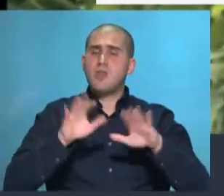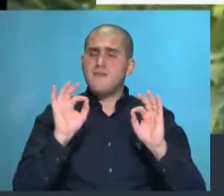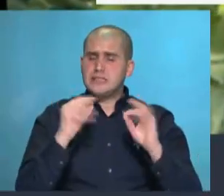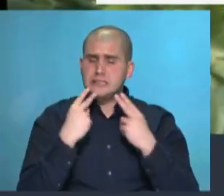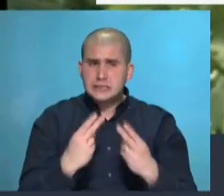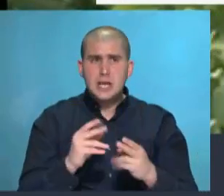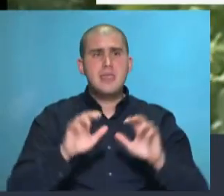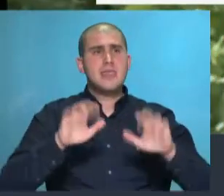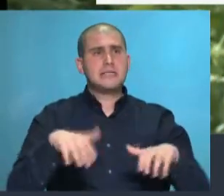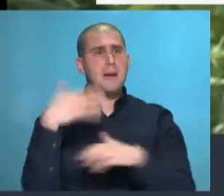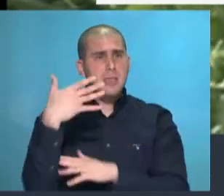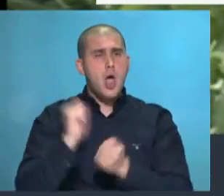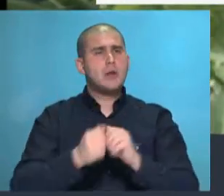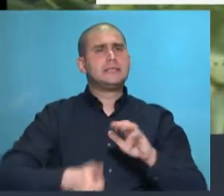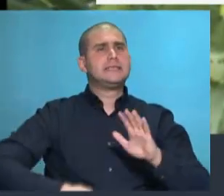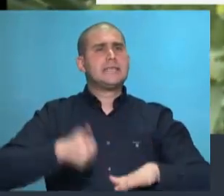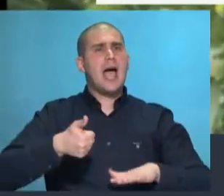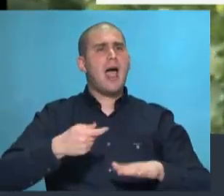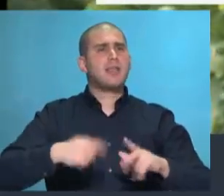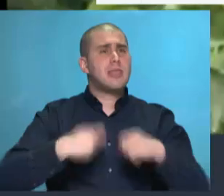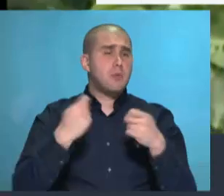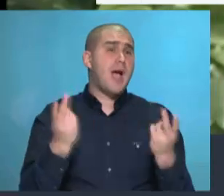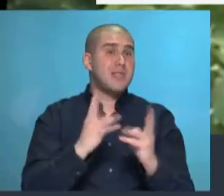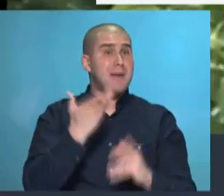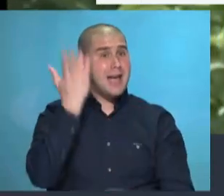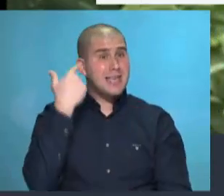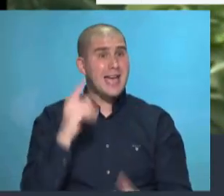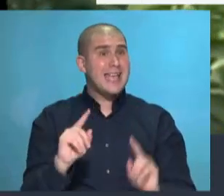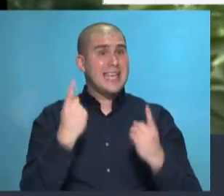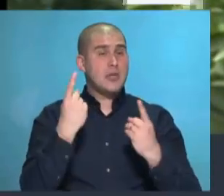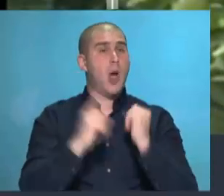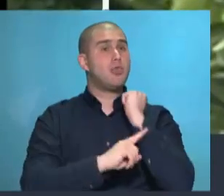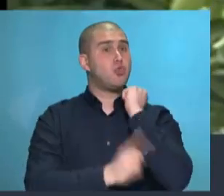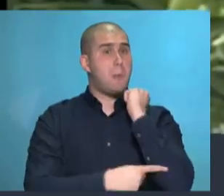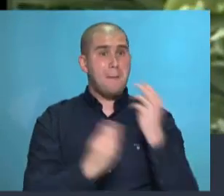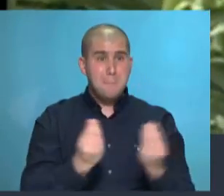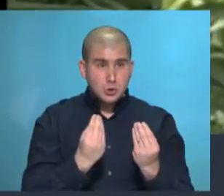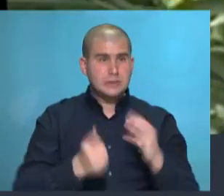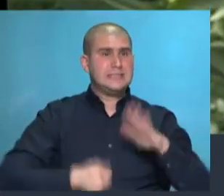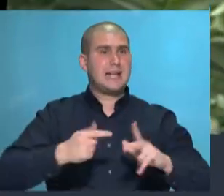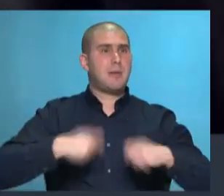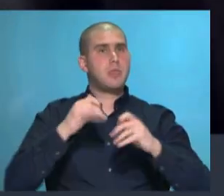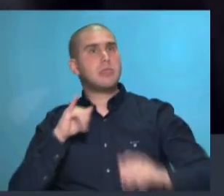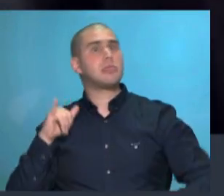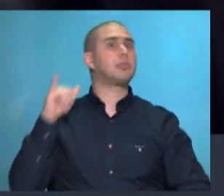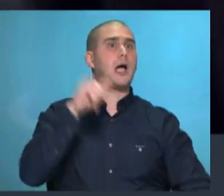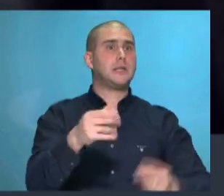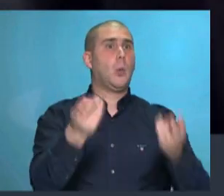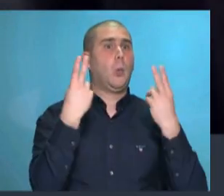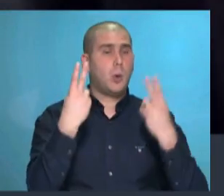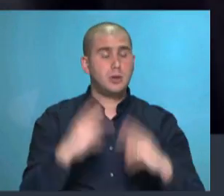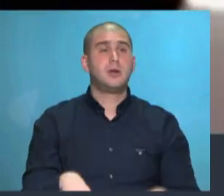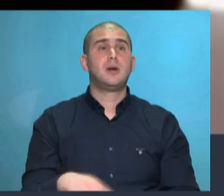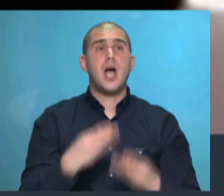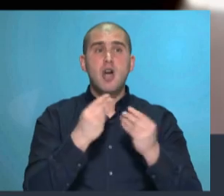נשיא המדינה, לא שרת התרבות. כמובן שאם היה איזה אירוע בדובאי, זה שרת התרבות הייתה טסה לשם. החשוד ברצח,